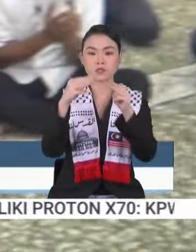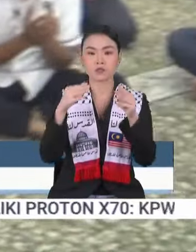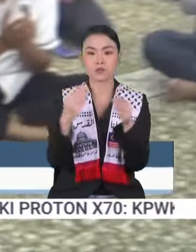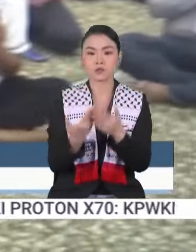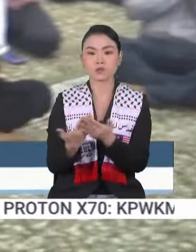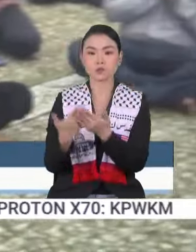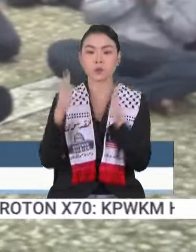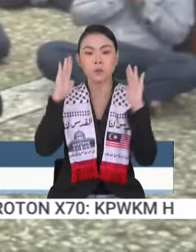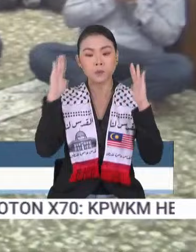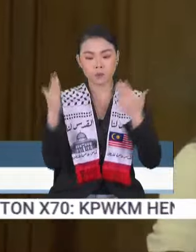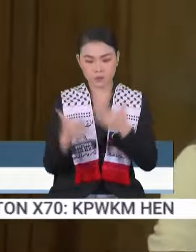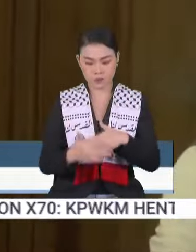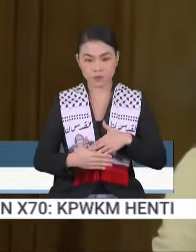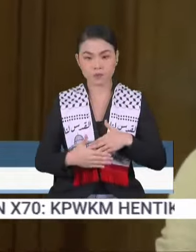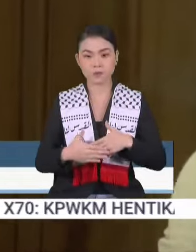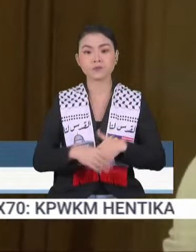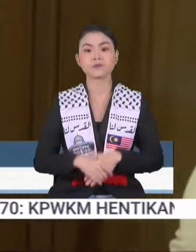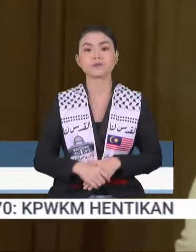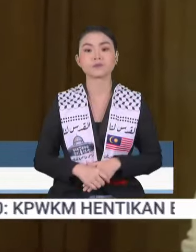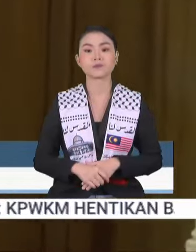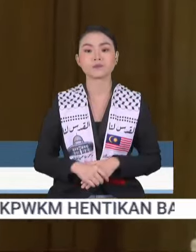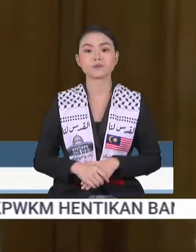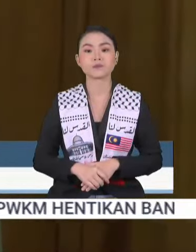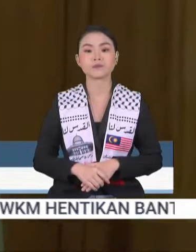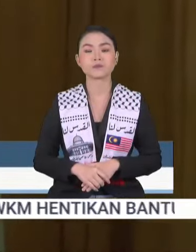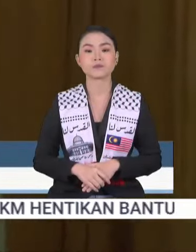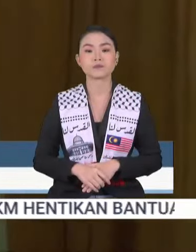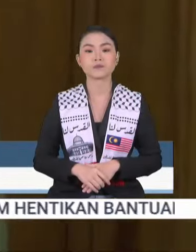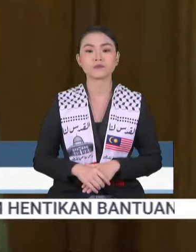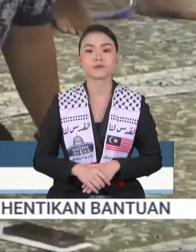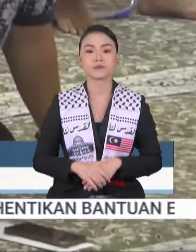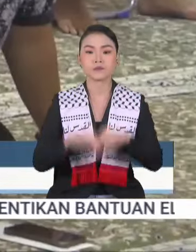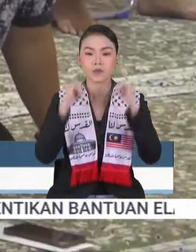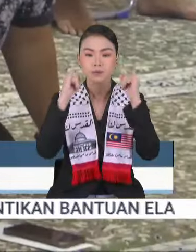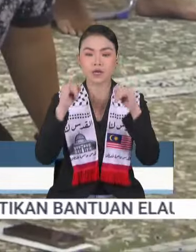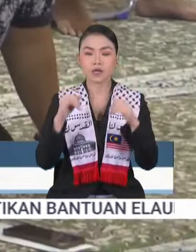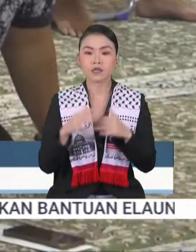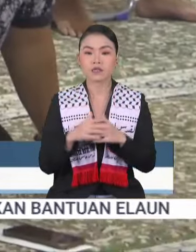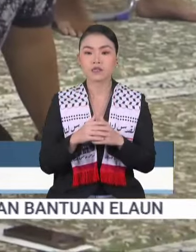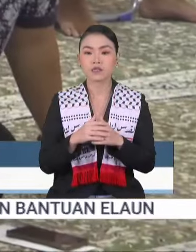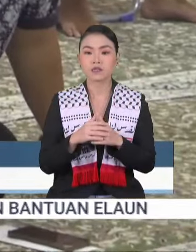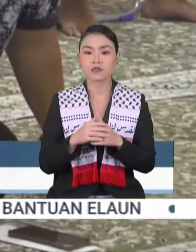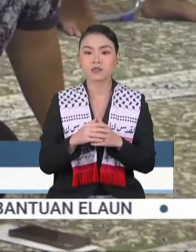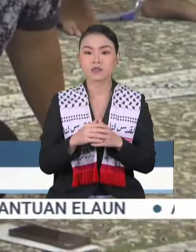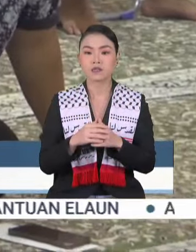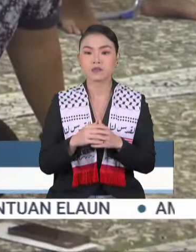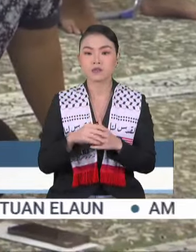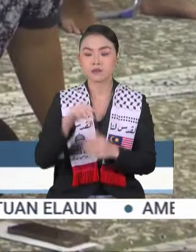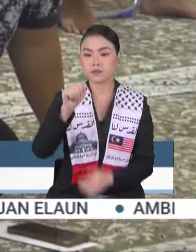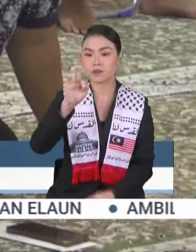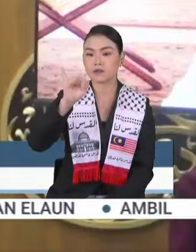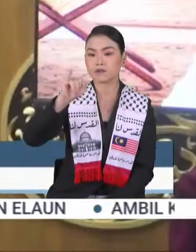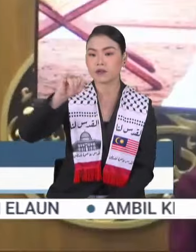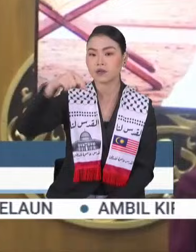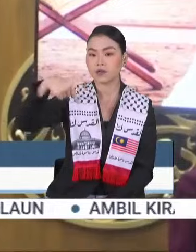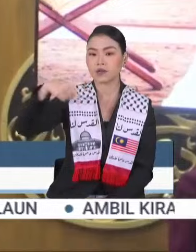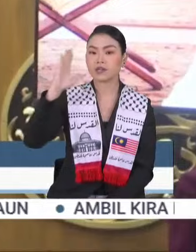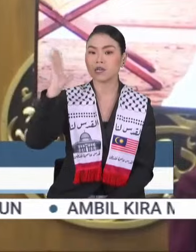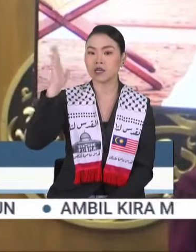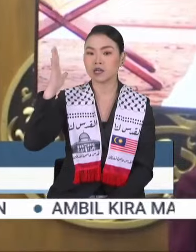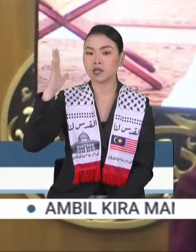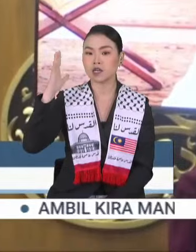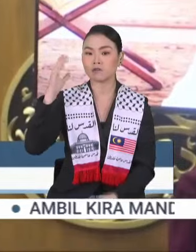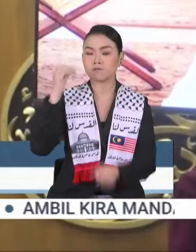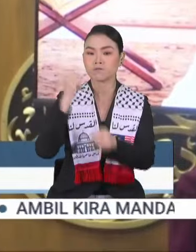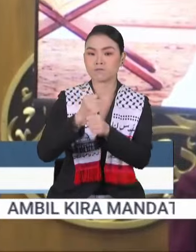al-katim pertama Imam shahril lepas seorang lagi Ustaz Ahmad Afiq bin Azmi dia akan bertugas juga